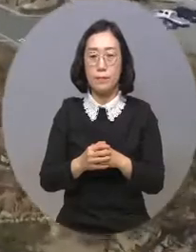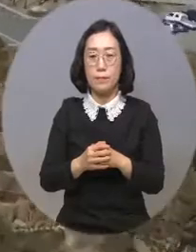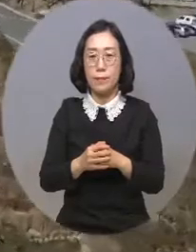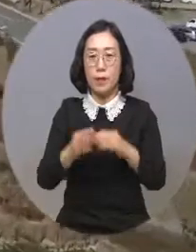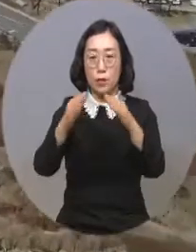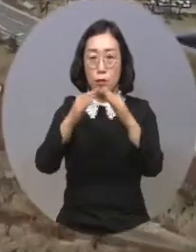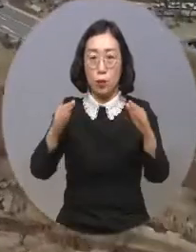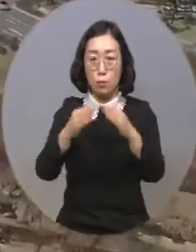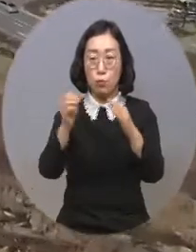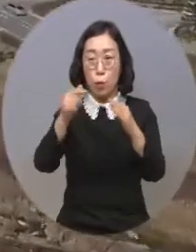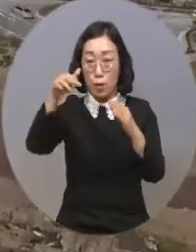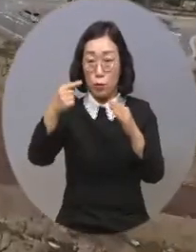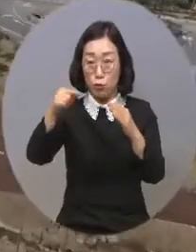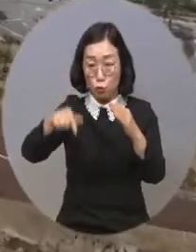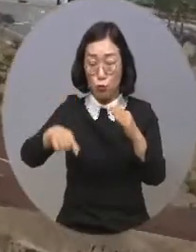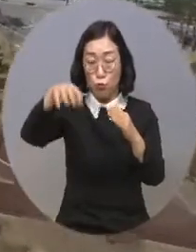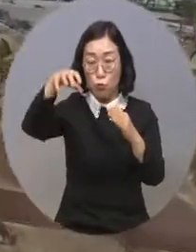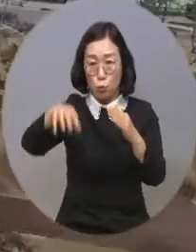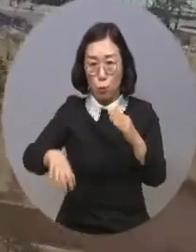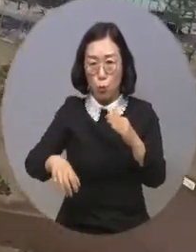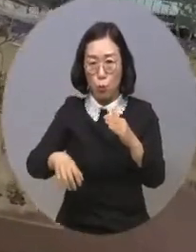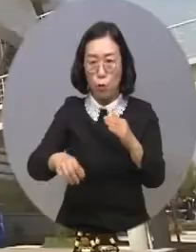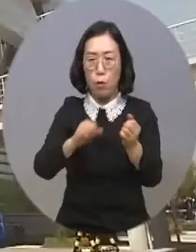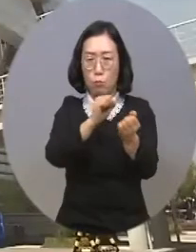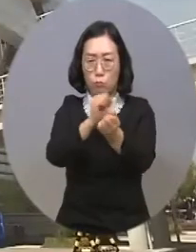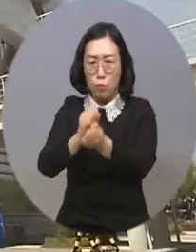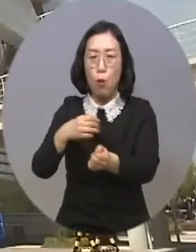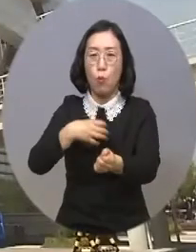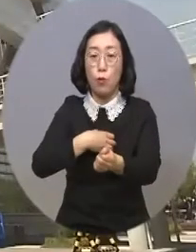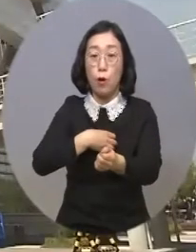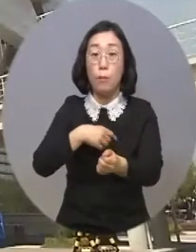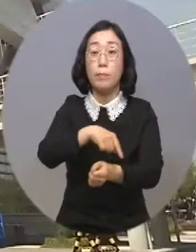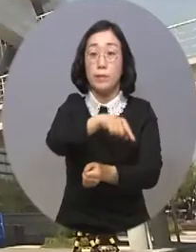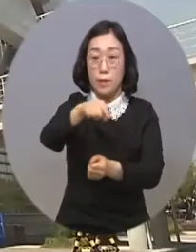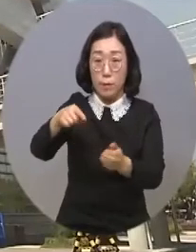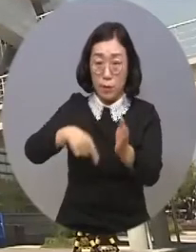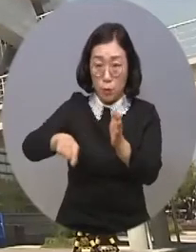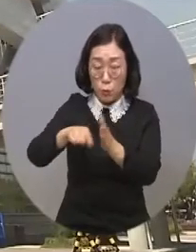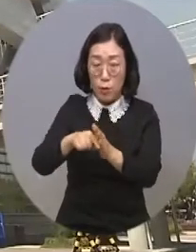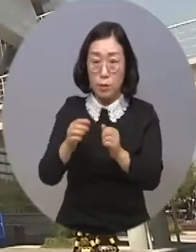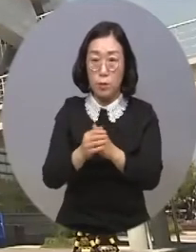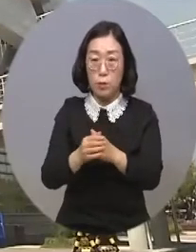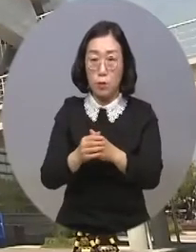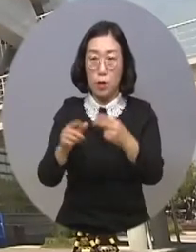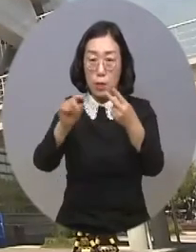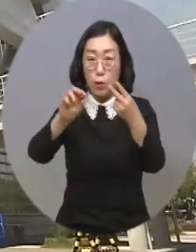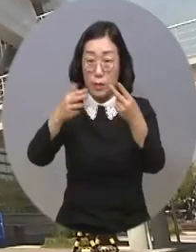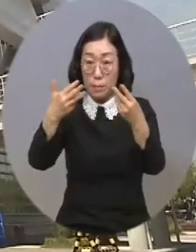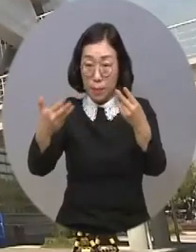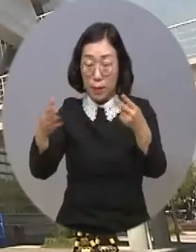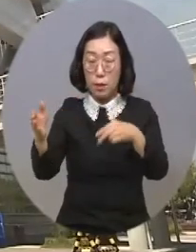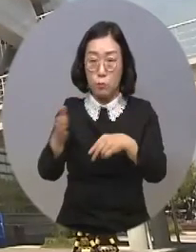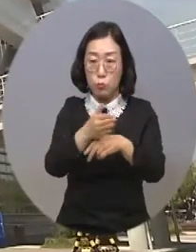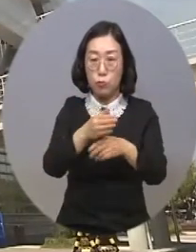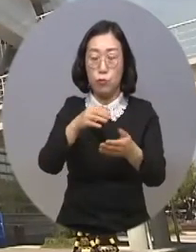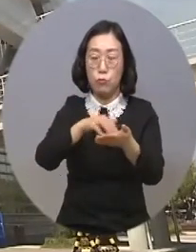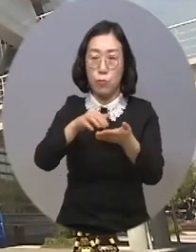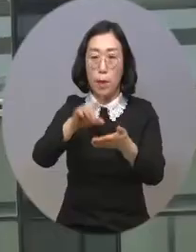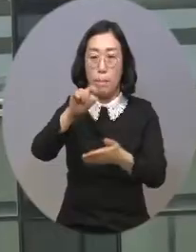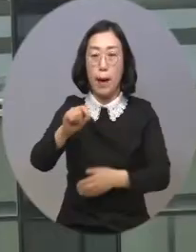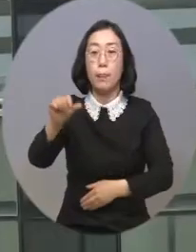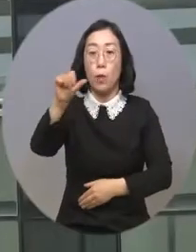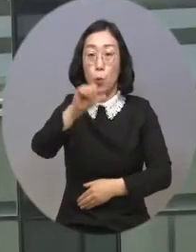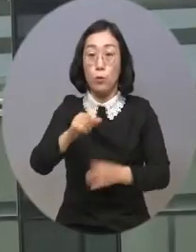전북 완주군에서는 감염 취약계층을 위해 신속 항원 검사 키트를 지난달 28일부터 총 1만 5천여